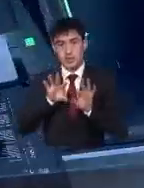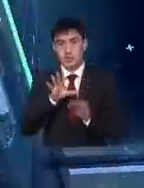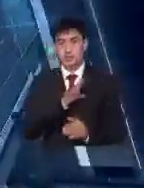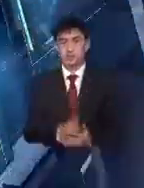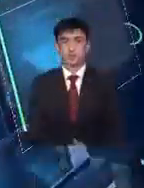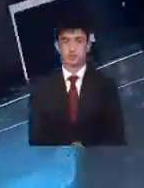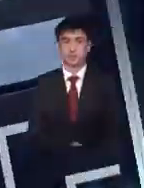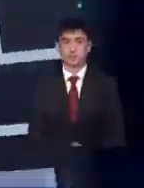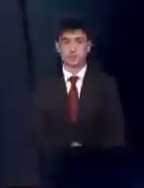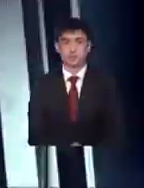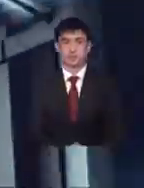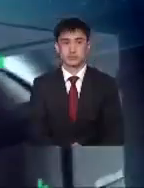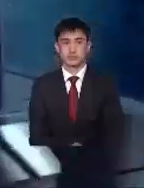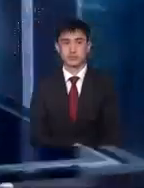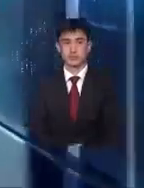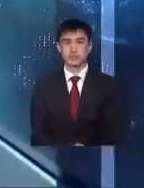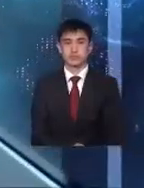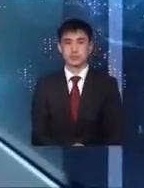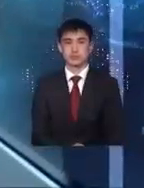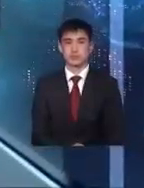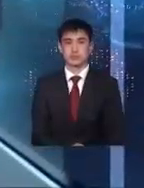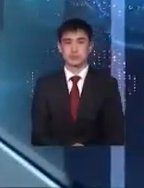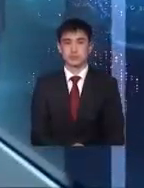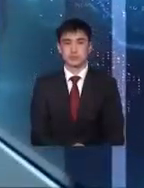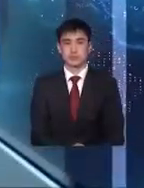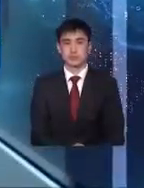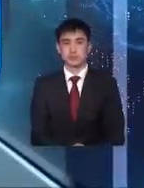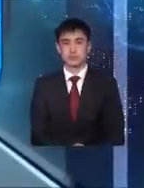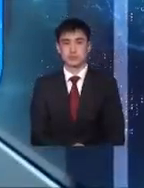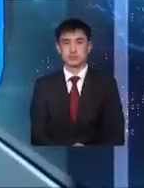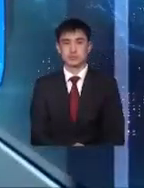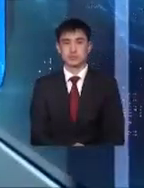Аяулым Жүрсінқызы, Жандос Өмірбай, Жетісу телерадио кешені, Қонаев қаласынан.